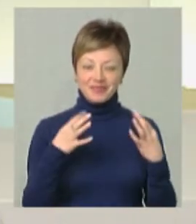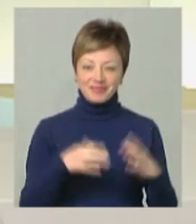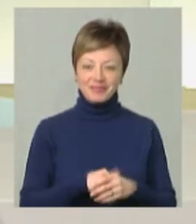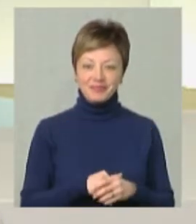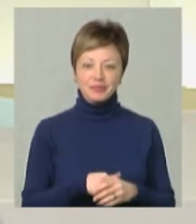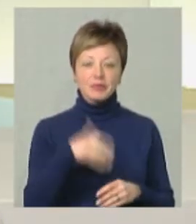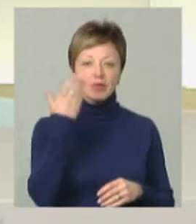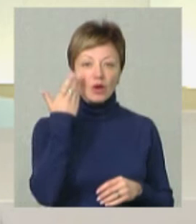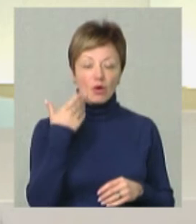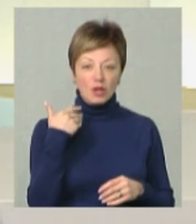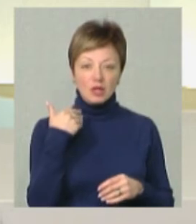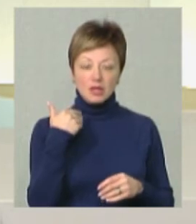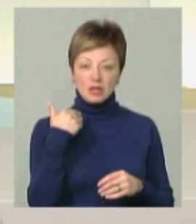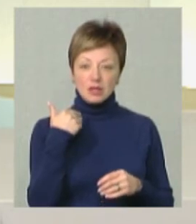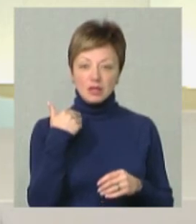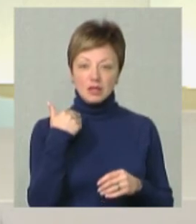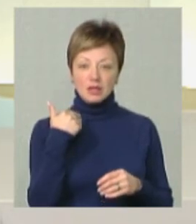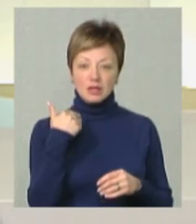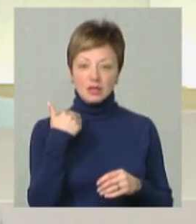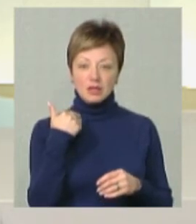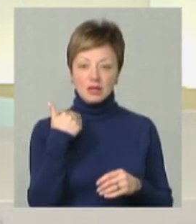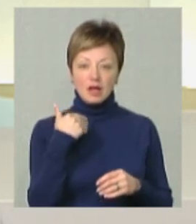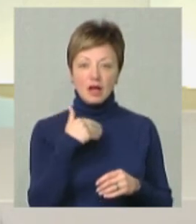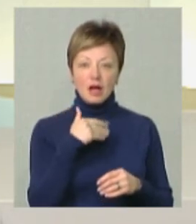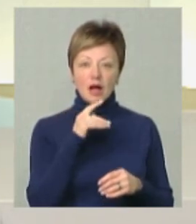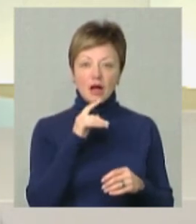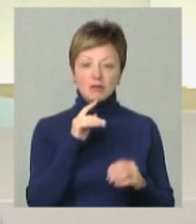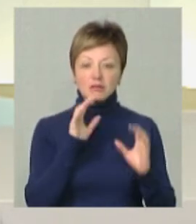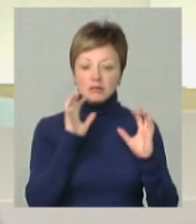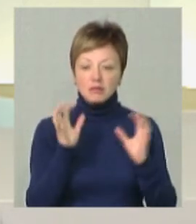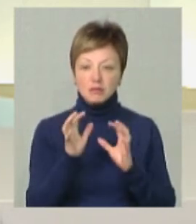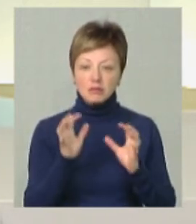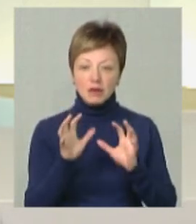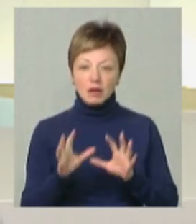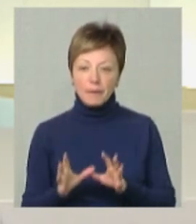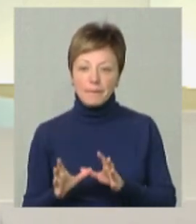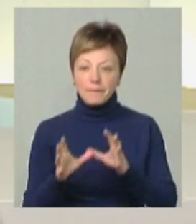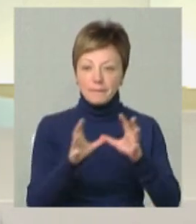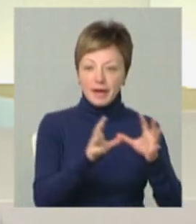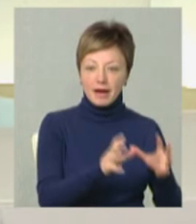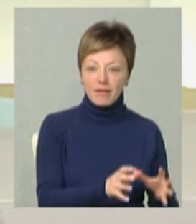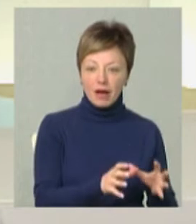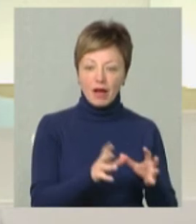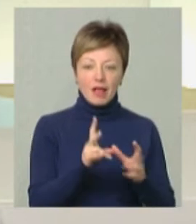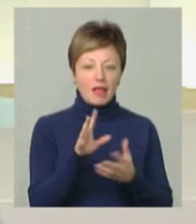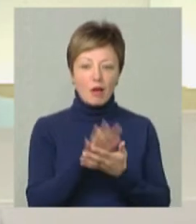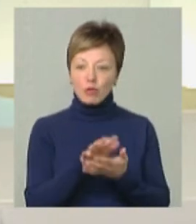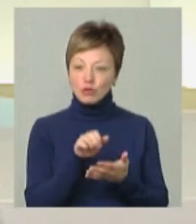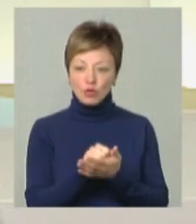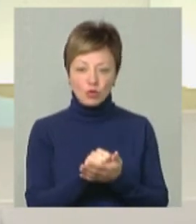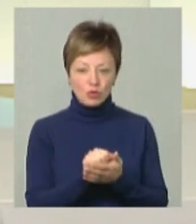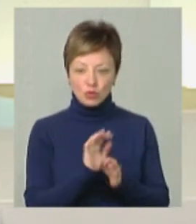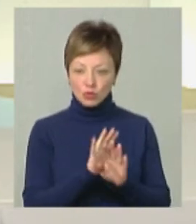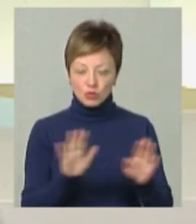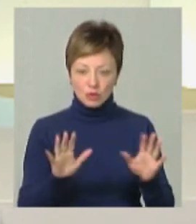Коли ощадливе перевалювання, це навіть не пересаджування, а це називається перевалювання, коли ти не пошкоджуючи